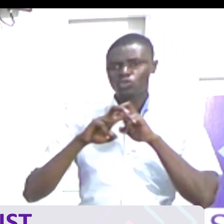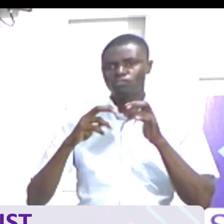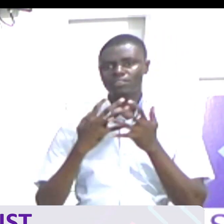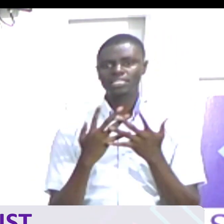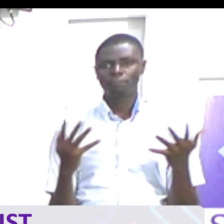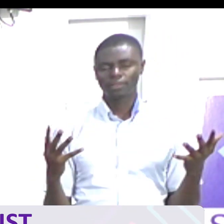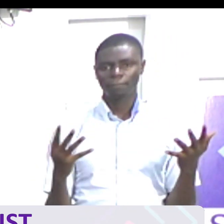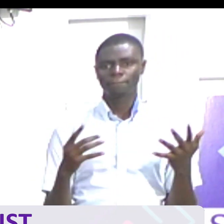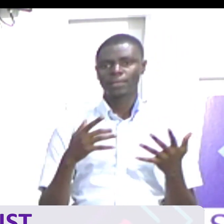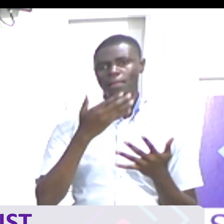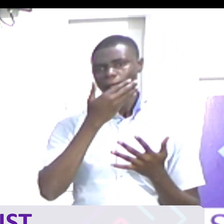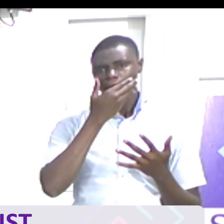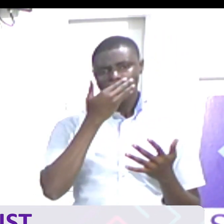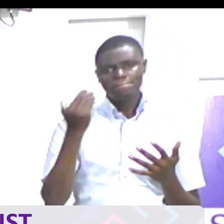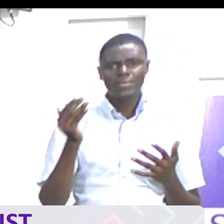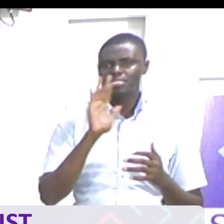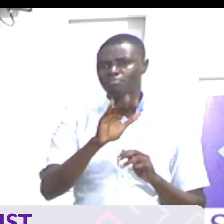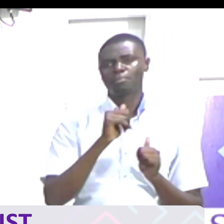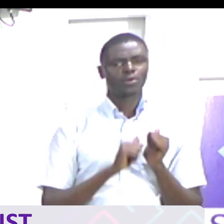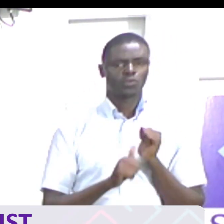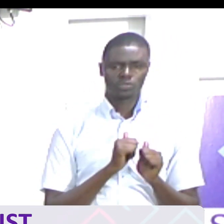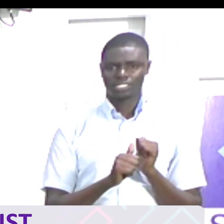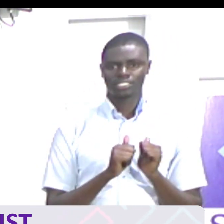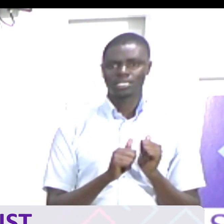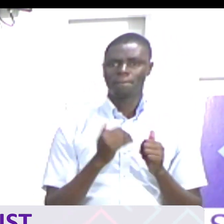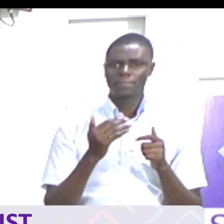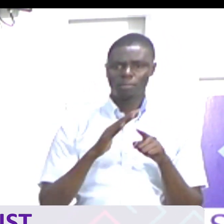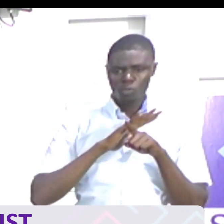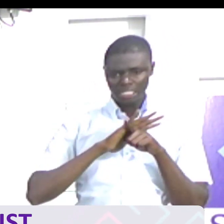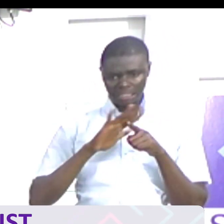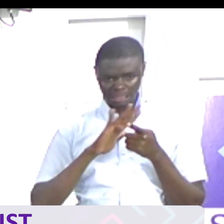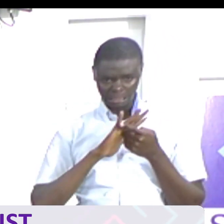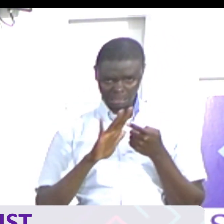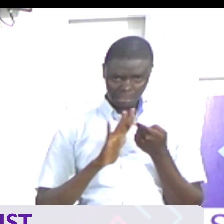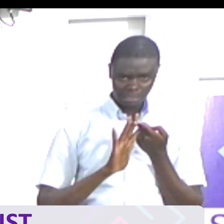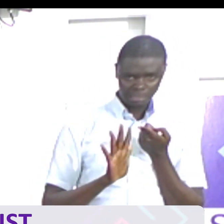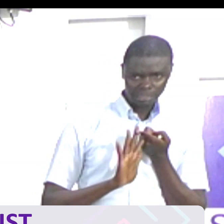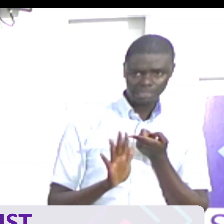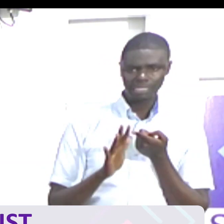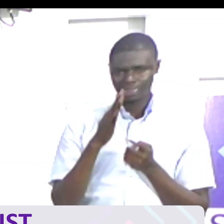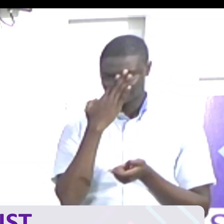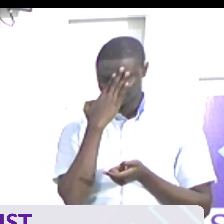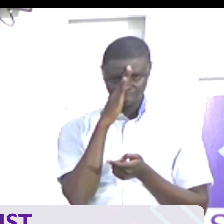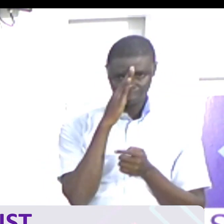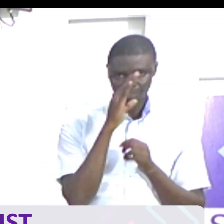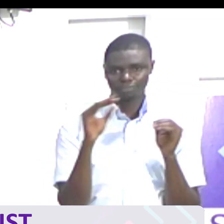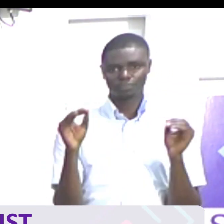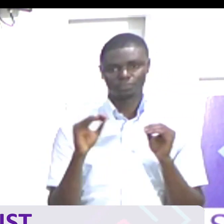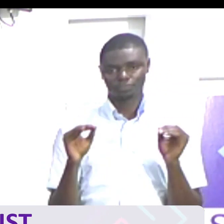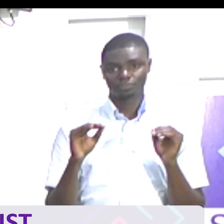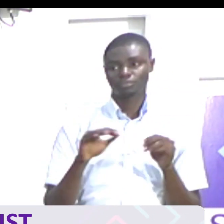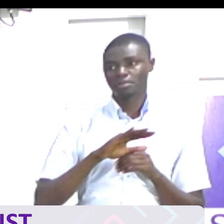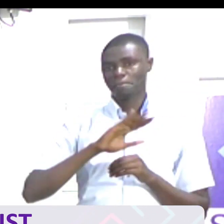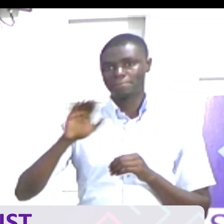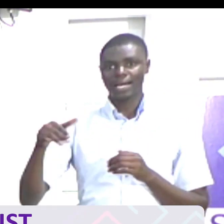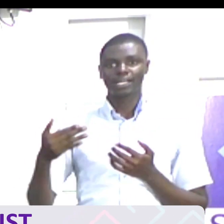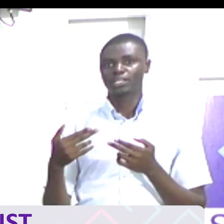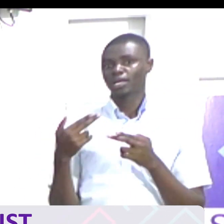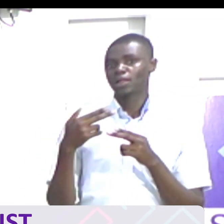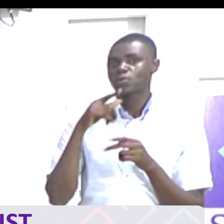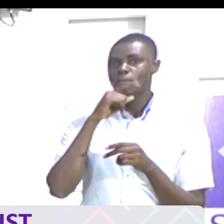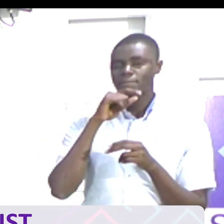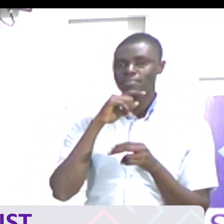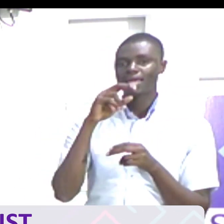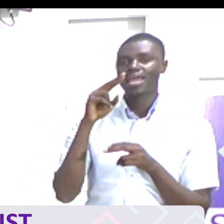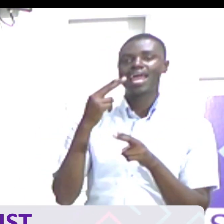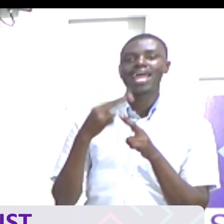yenye you are best at. Ushai sharpen yani au bahatishi. Turudi kwa wasanii, angalia watu kama Nameless.